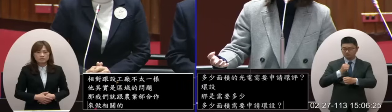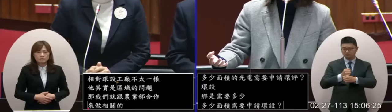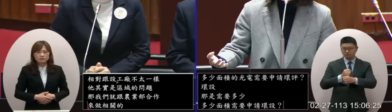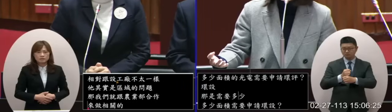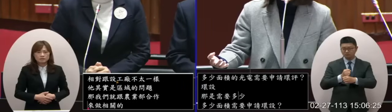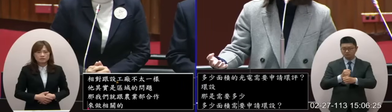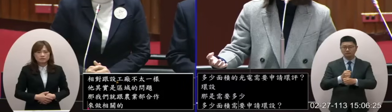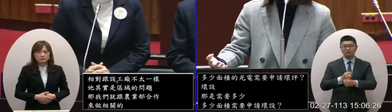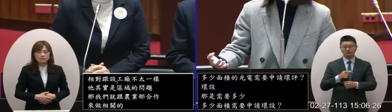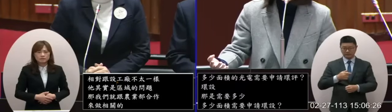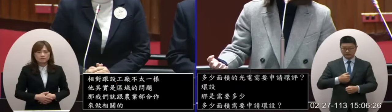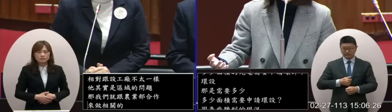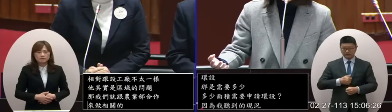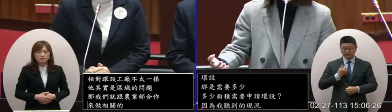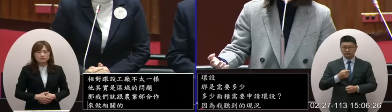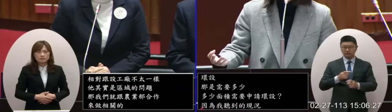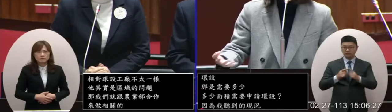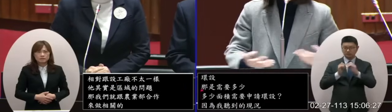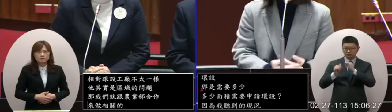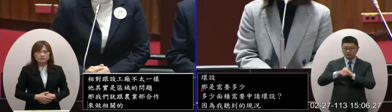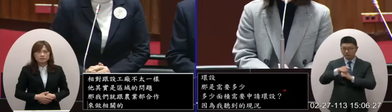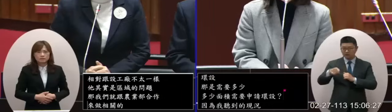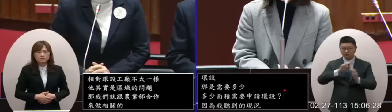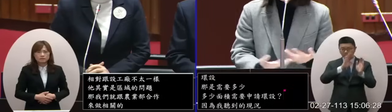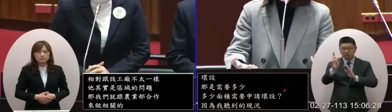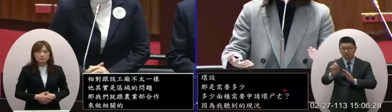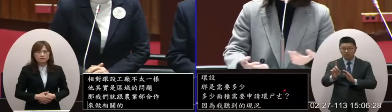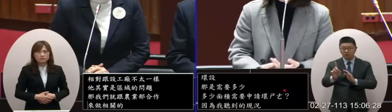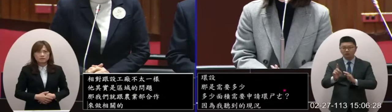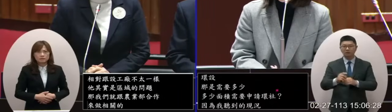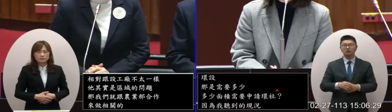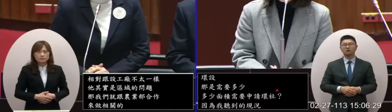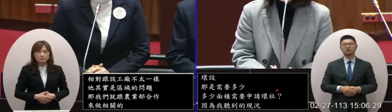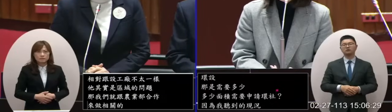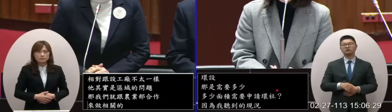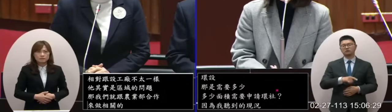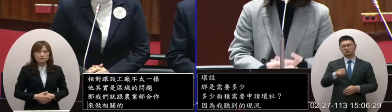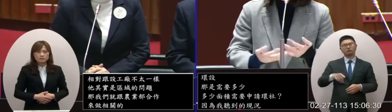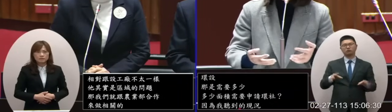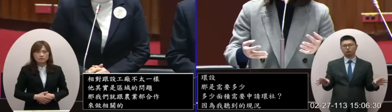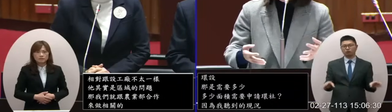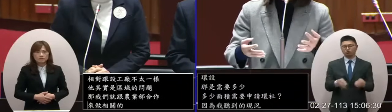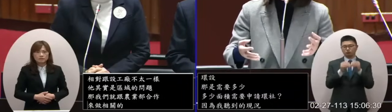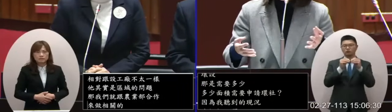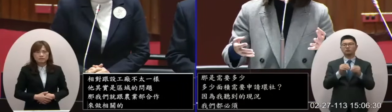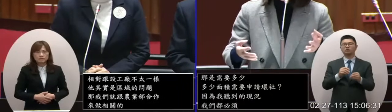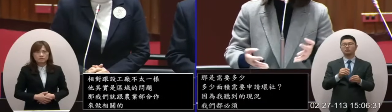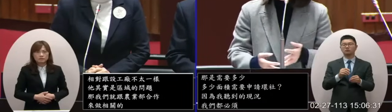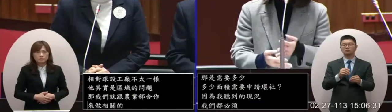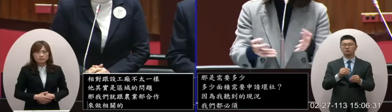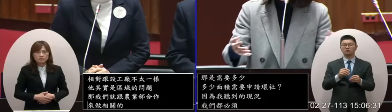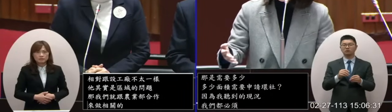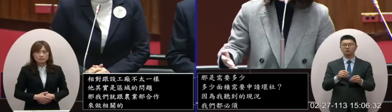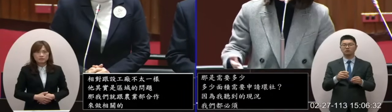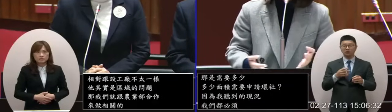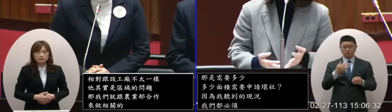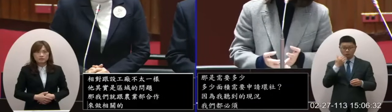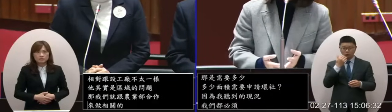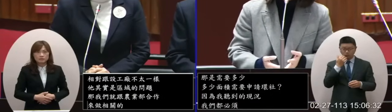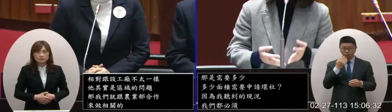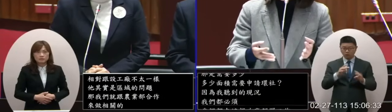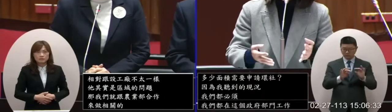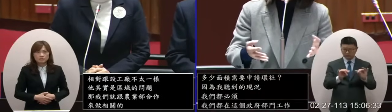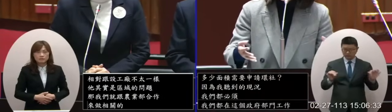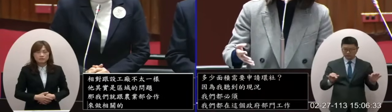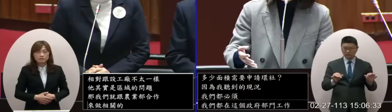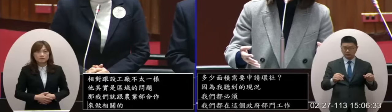须要了解实地的状况嘛。现况是他们就化整为零啊， 他们就把那个就是同样一个区